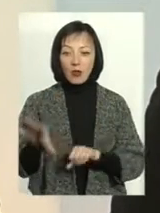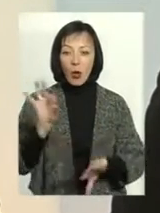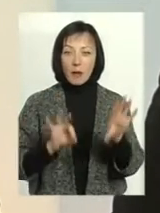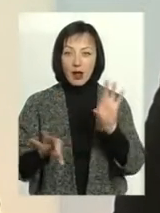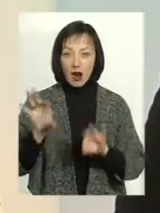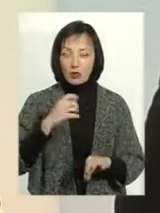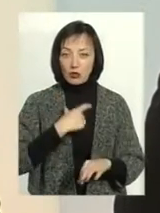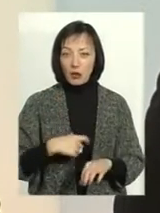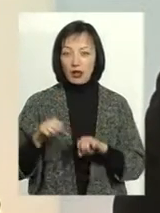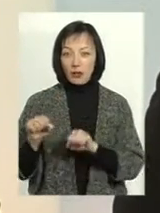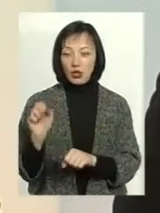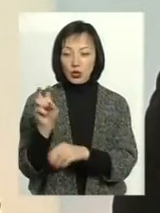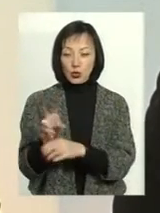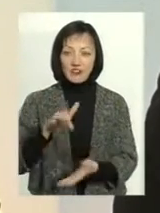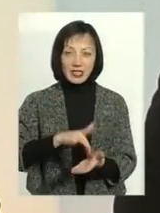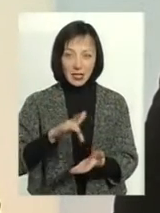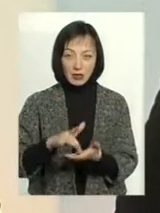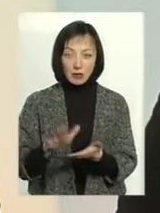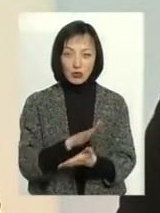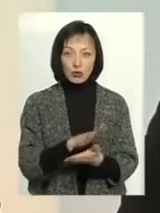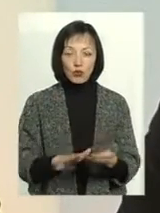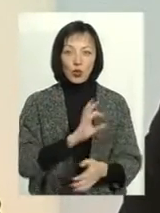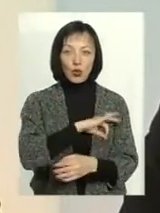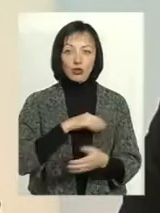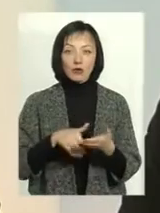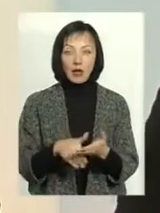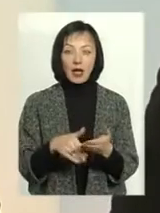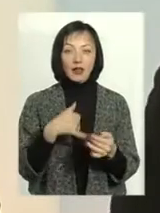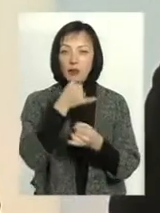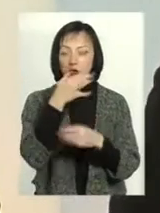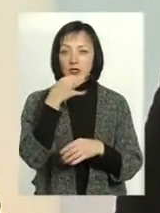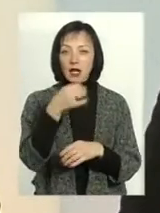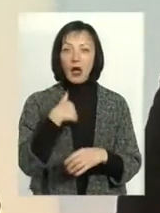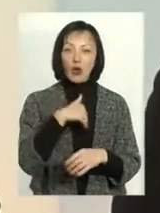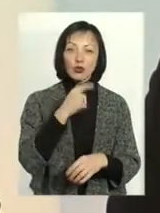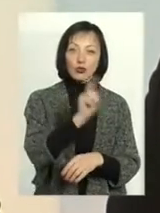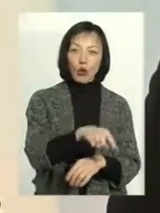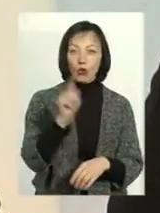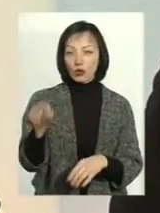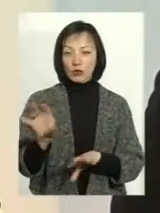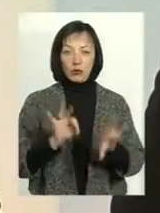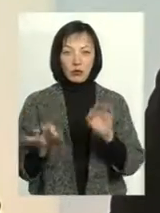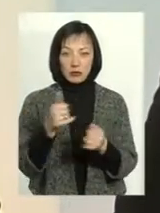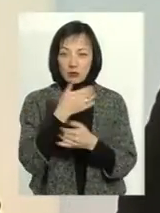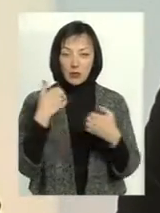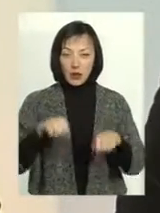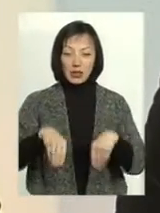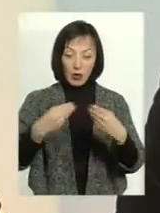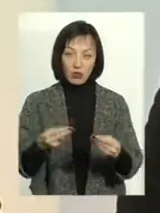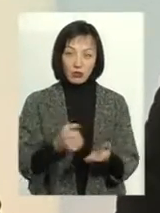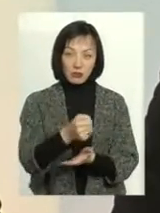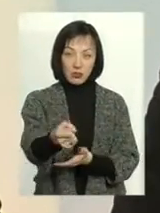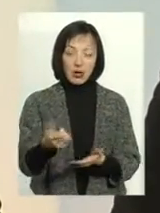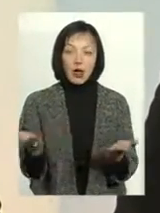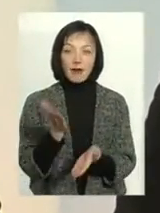собі адвоката, вони йдуть в центри безкоштовної правової, і він не може сказати, я хочу цього адвоката або іншого. Йому дають того